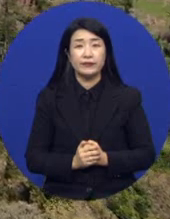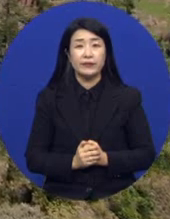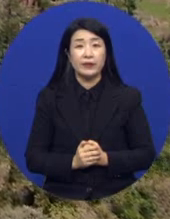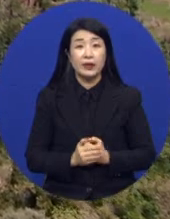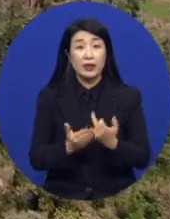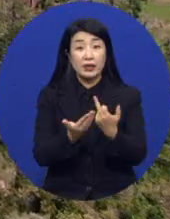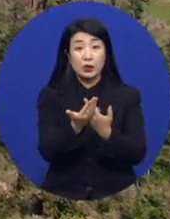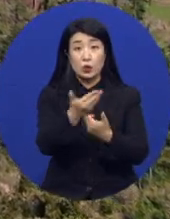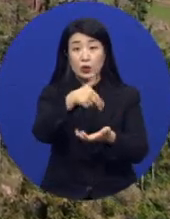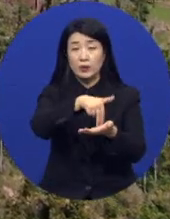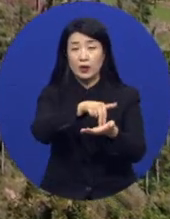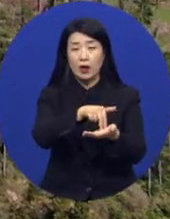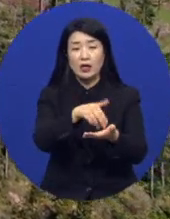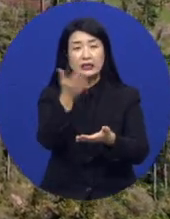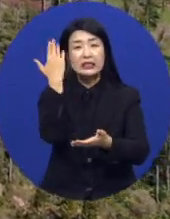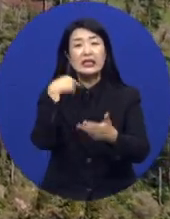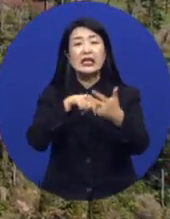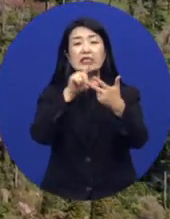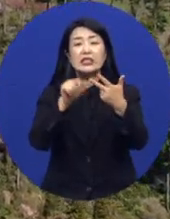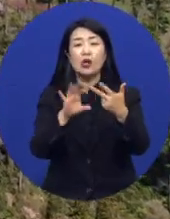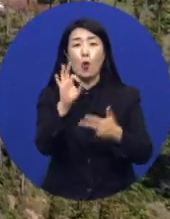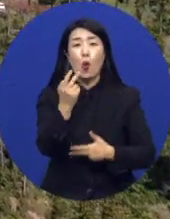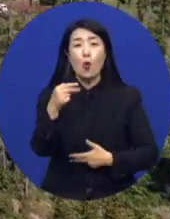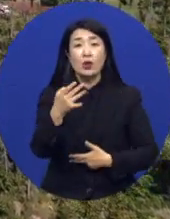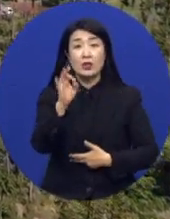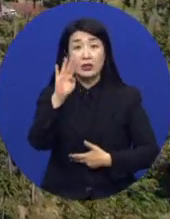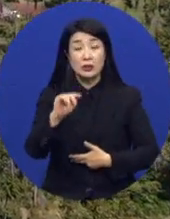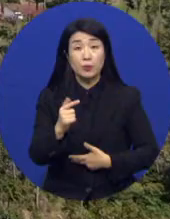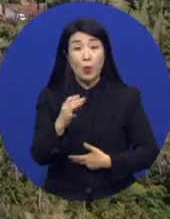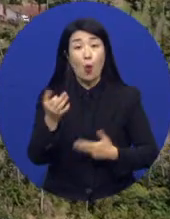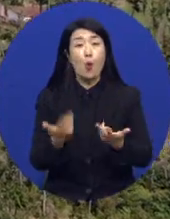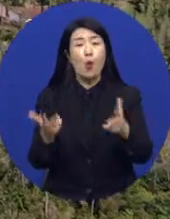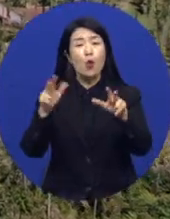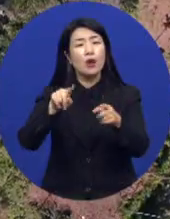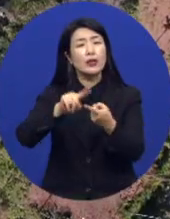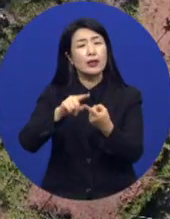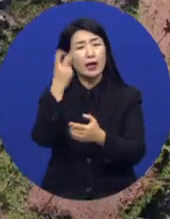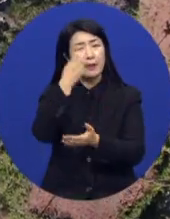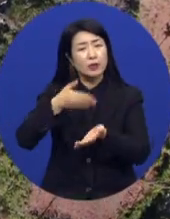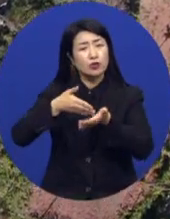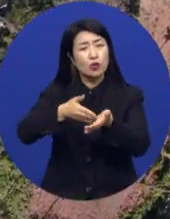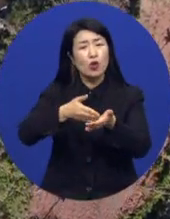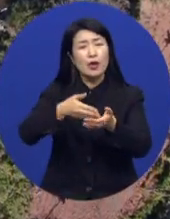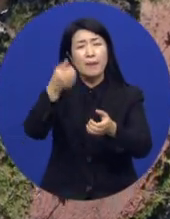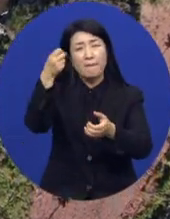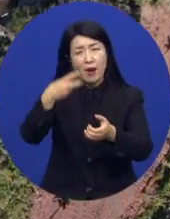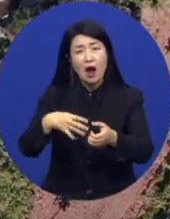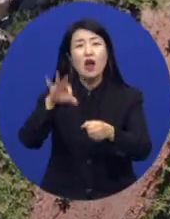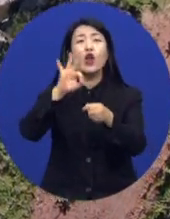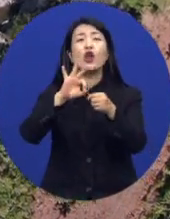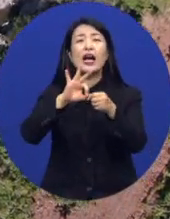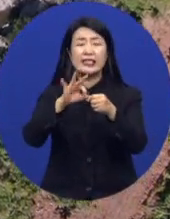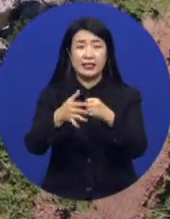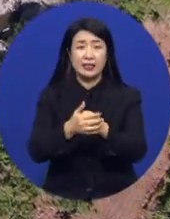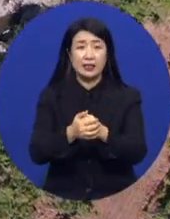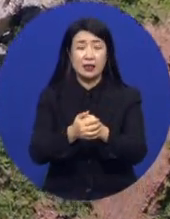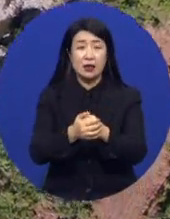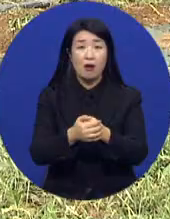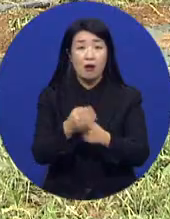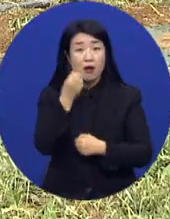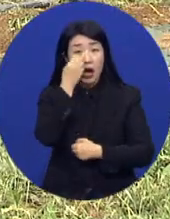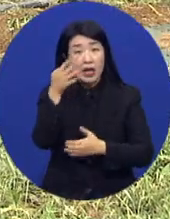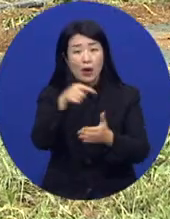제주도가 지난 7월 5등공원과 관련해 공익 감사를 청구한 내용은 10가지 감사원은